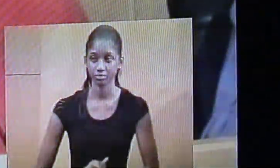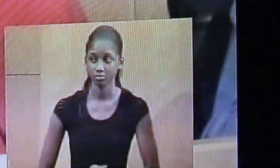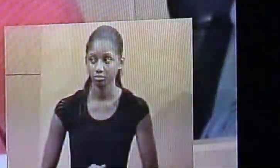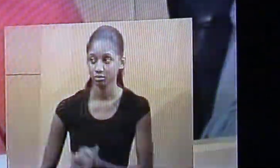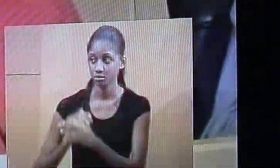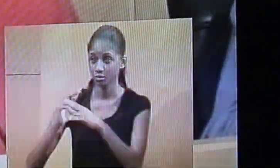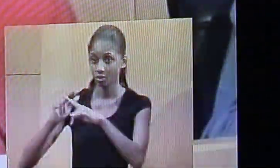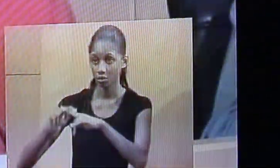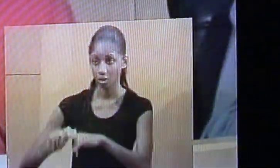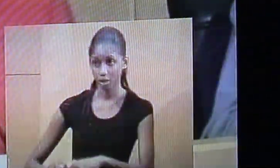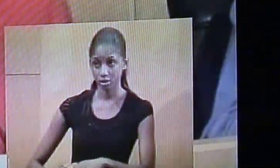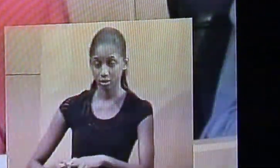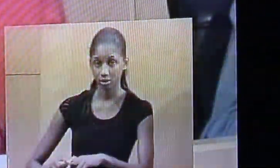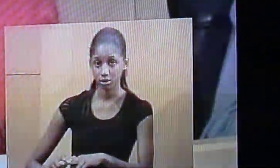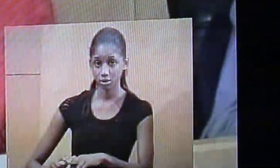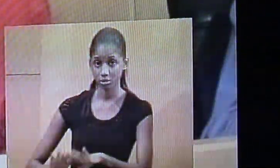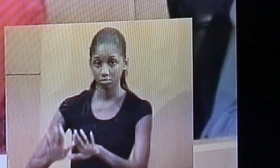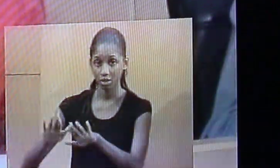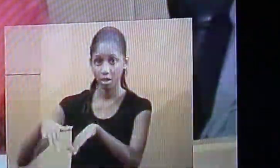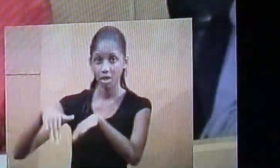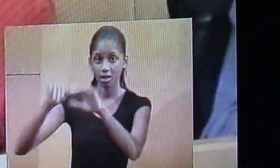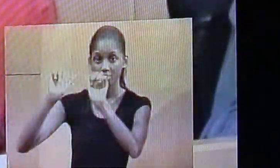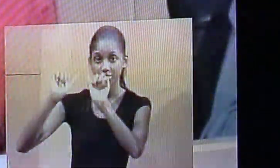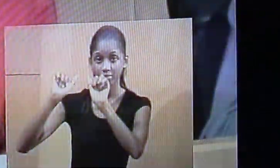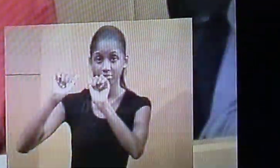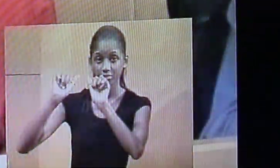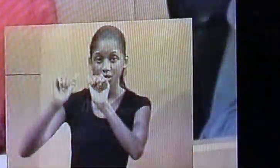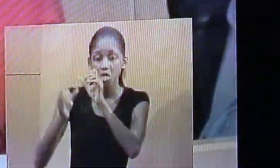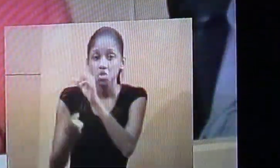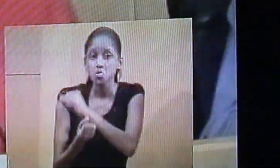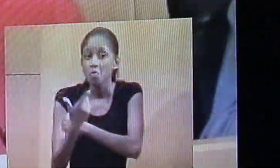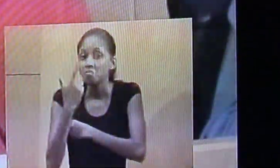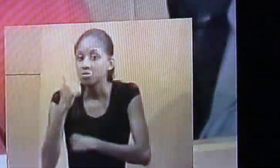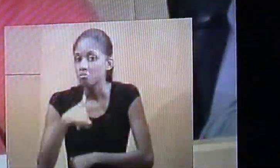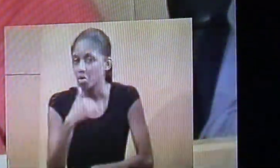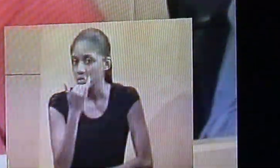Le reste s'est abstenu. Sauf si je me trompe.